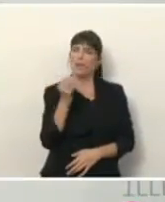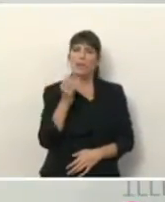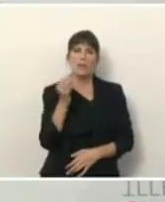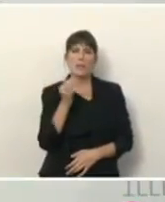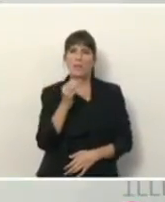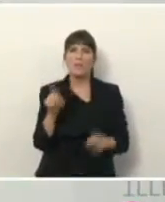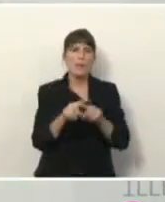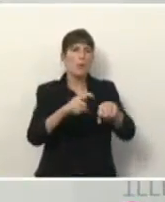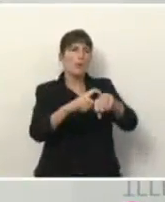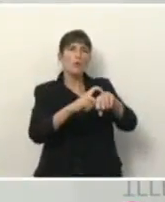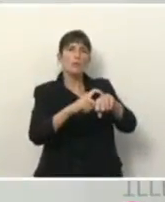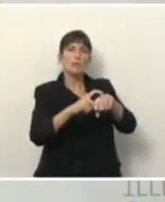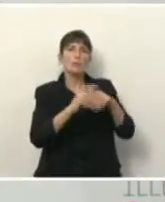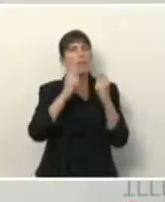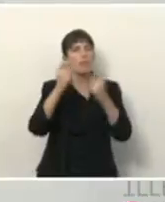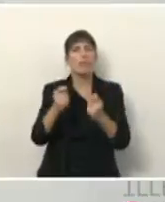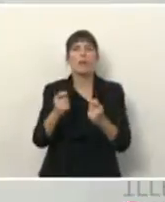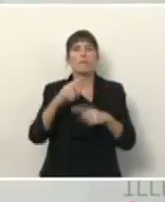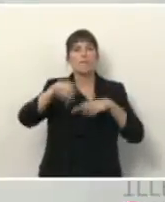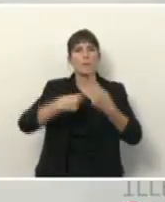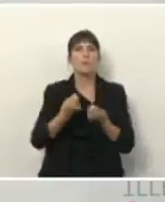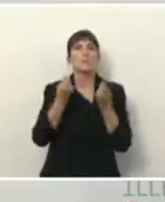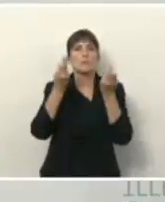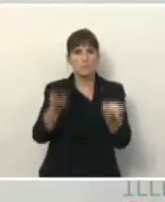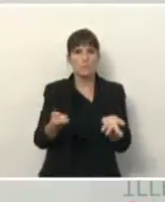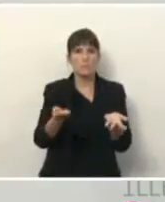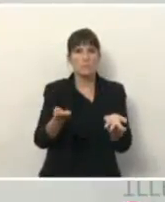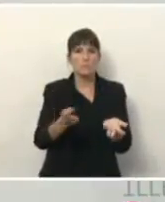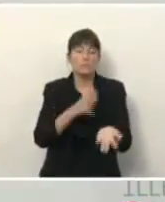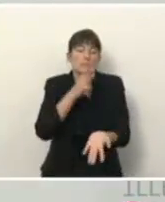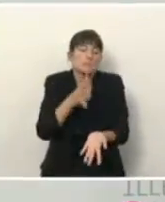autònoma, perquè ells consideraven que era assimilable a dos adults amb tres fills.